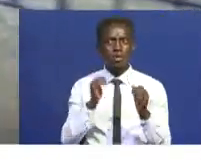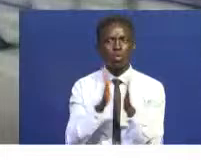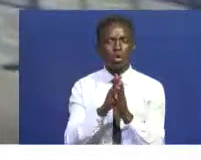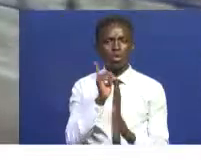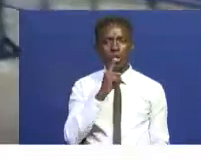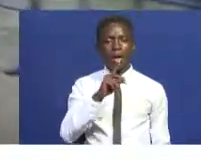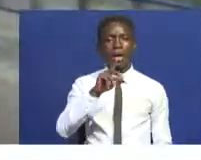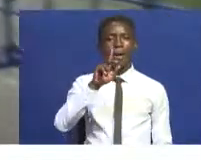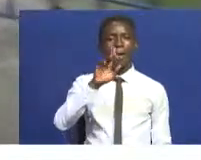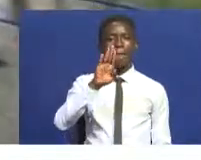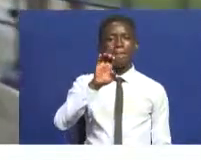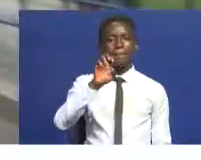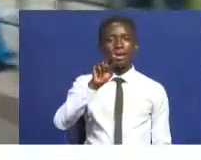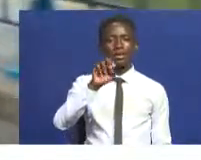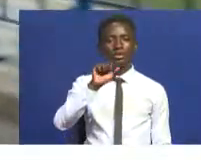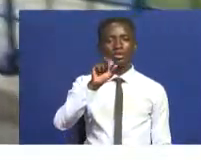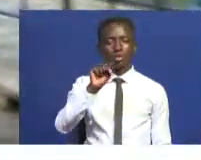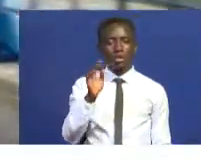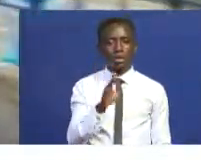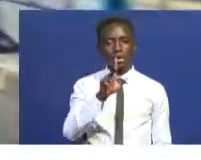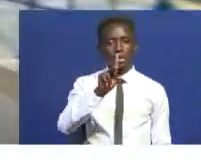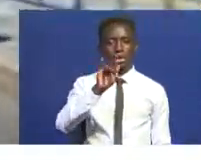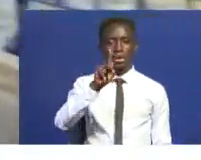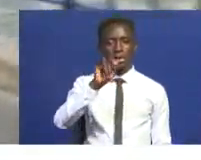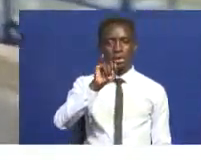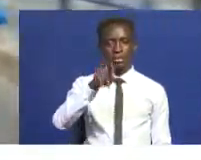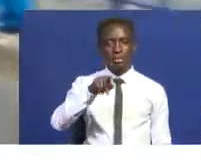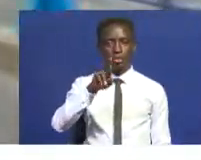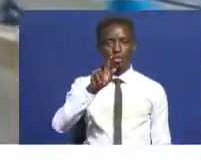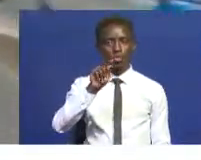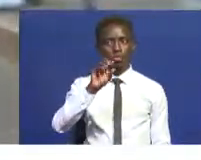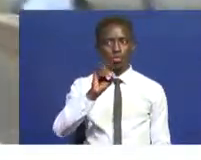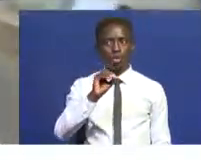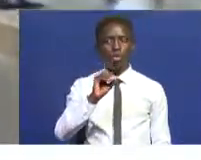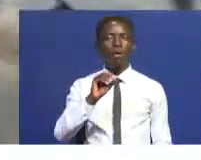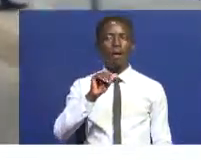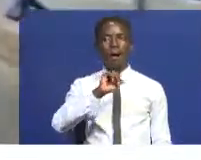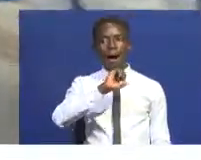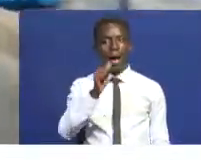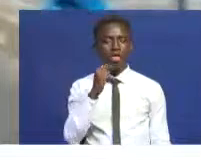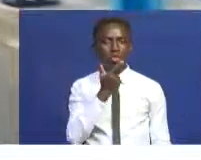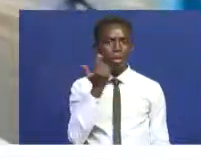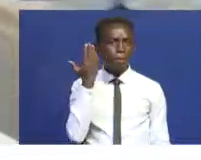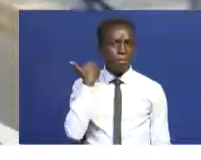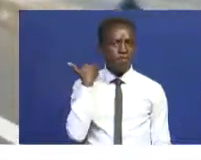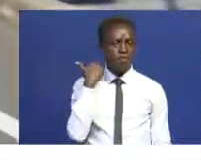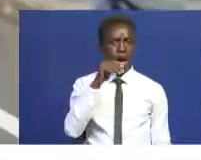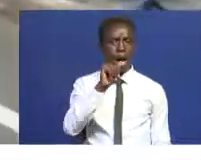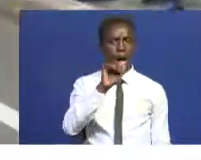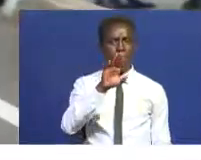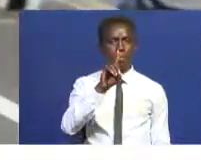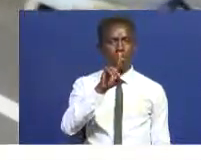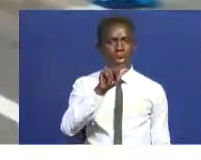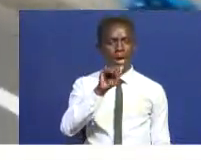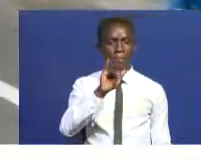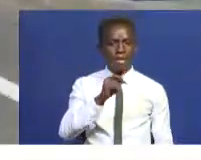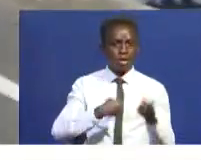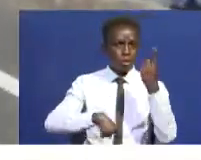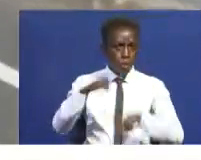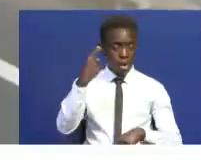Benson Kipruto, Timothy Kiplagat aliyetoa ubingwa wa mbio za marathoni za Abu Dhabi mwaka